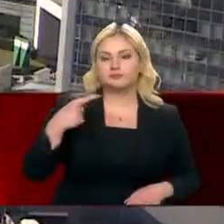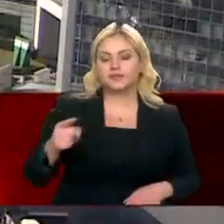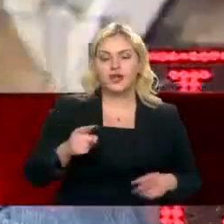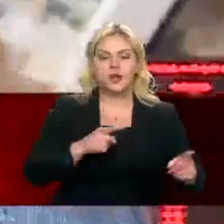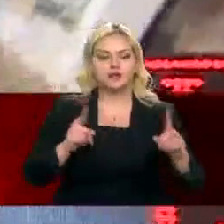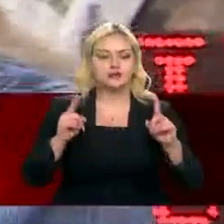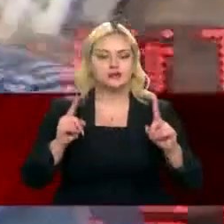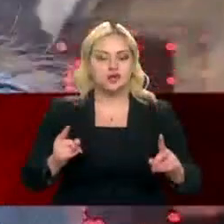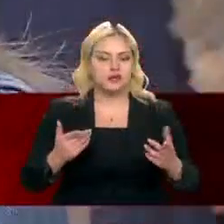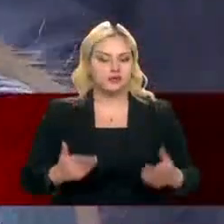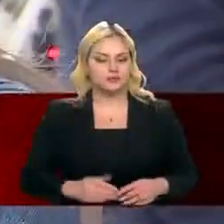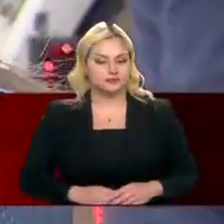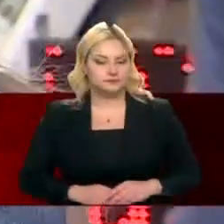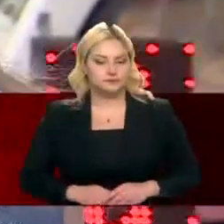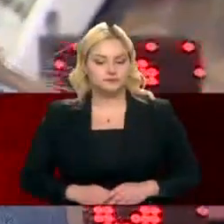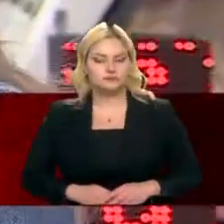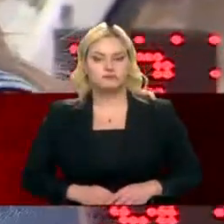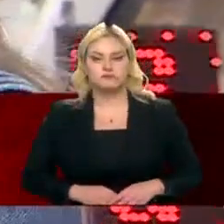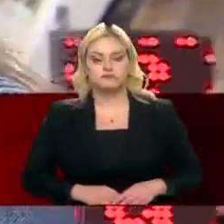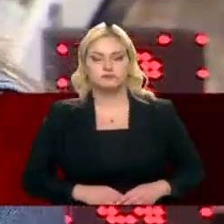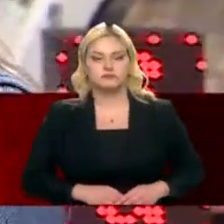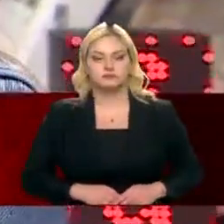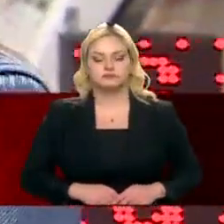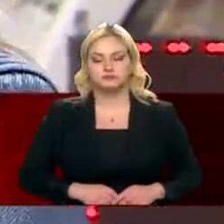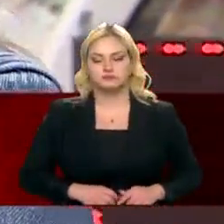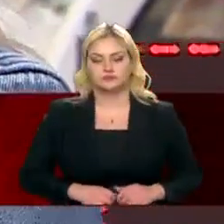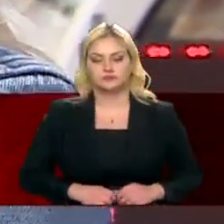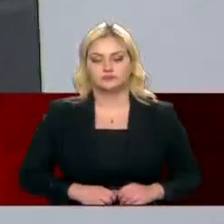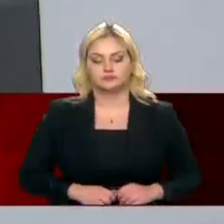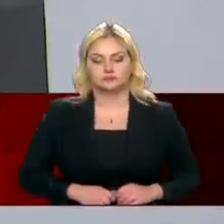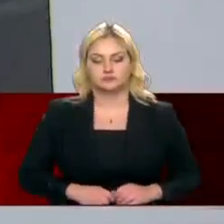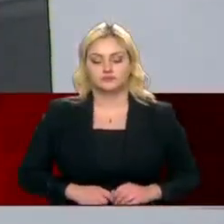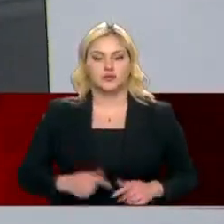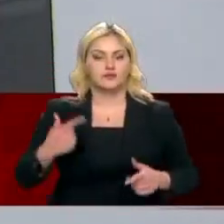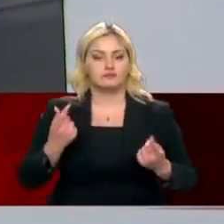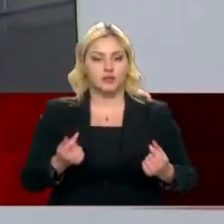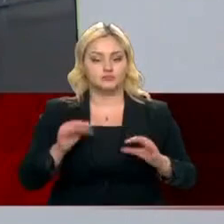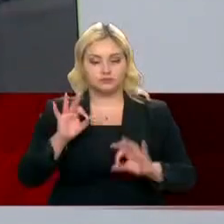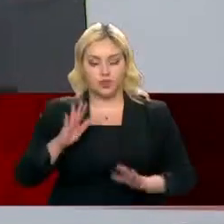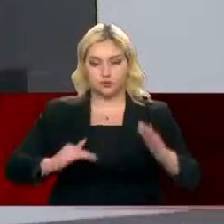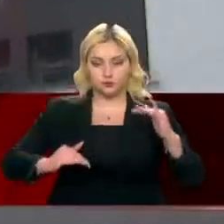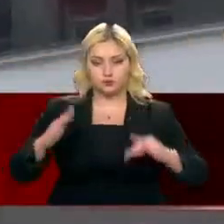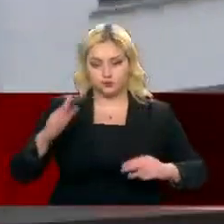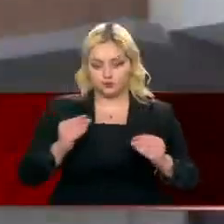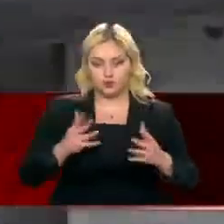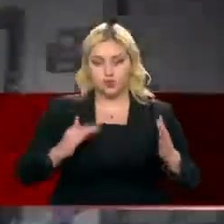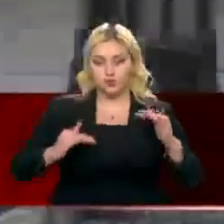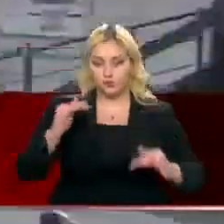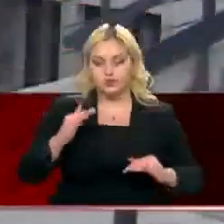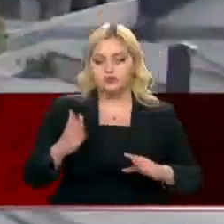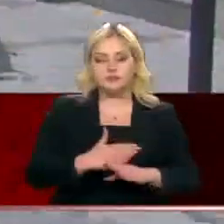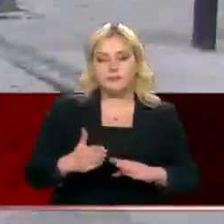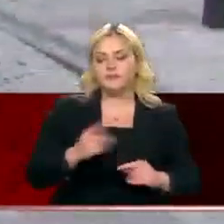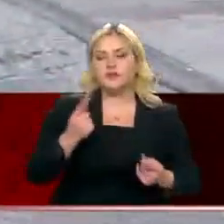değişiyor. Burada fırsatçılık da söz konusu bazı ev sahiplerinin. Fiyatların bu kadar yüksek olmasının bir sebebi de şu.